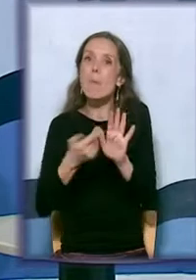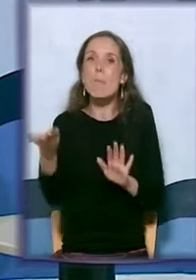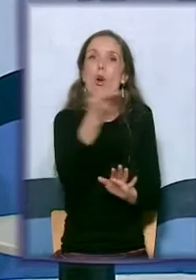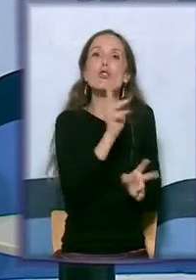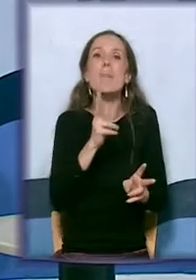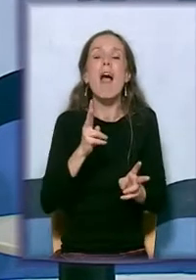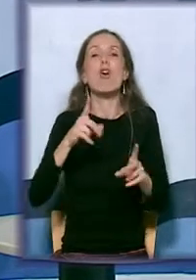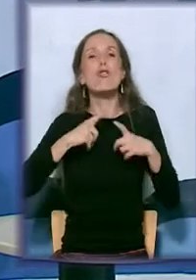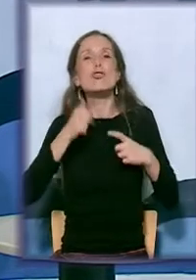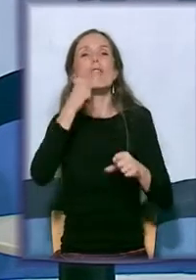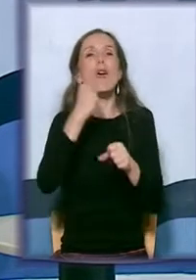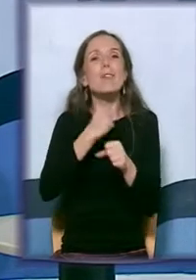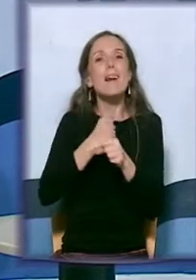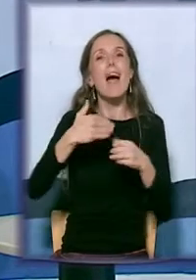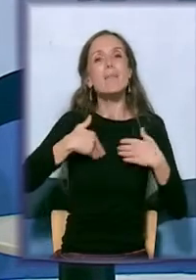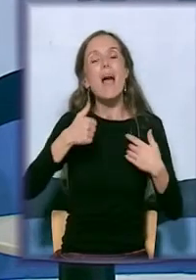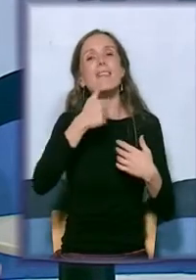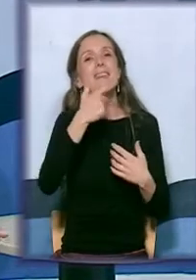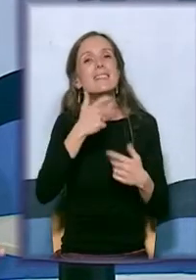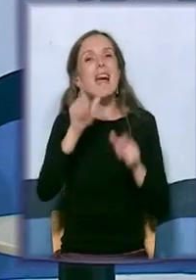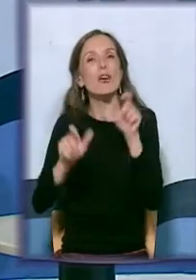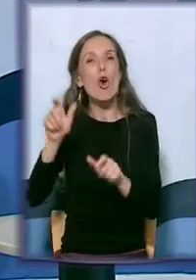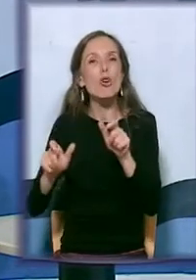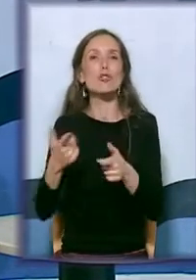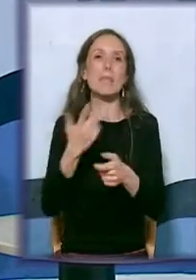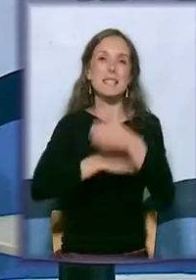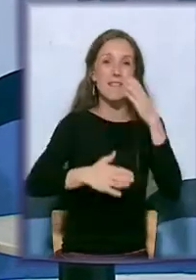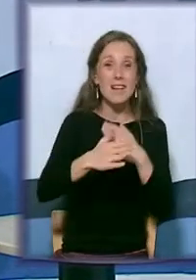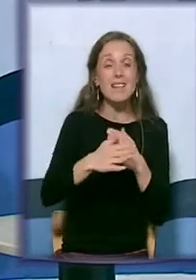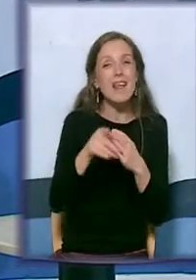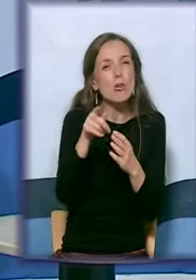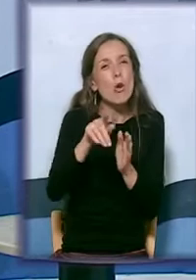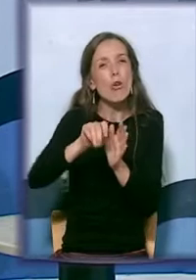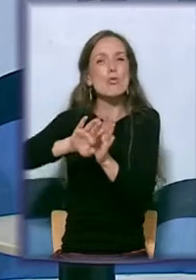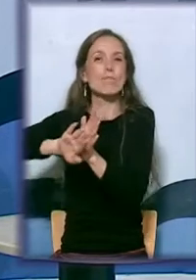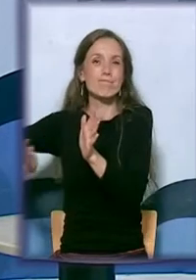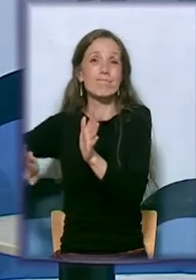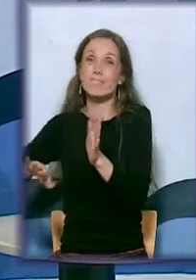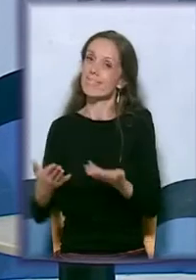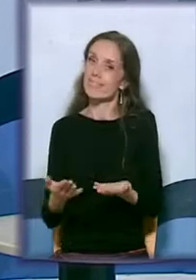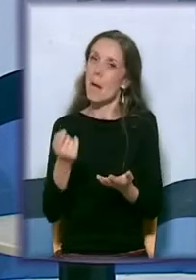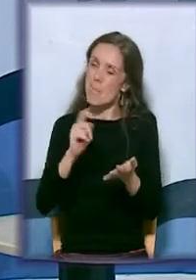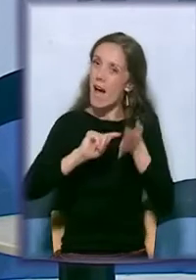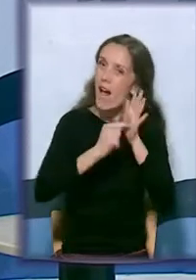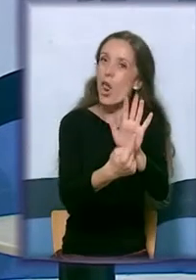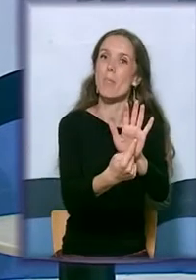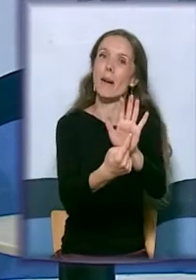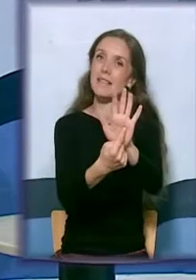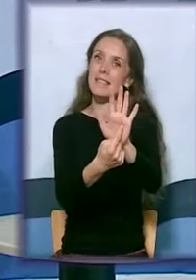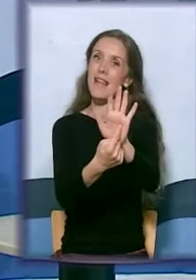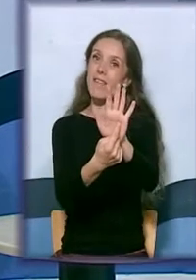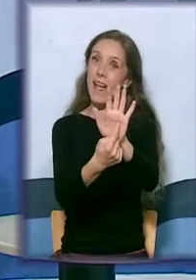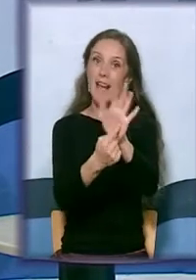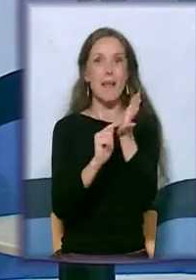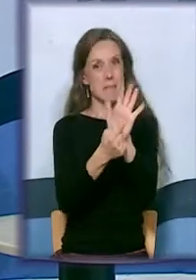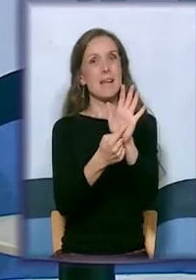mladih, starih osoba sa invaliditetom, upravo one marginalizovane grupe, malo predstavljanje zapravo može i da se